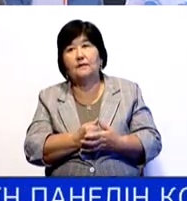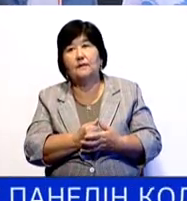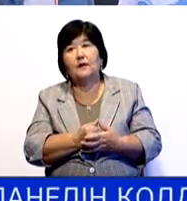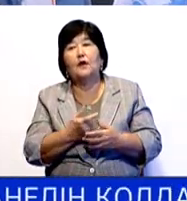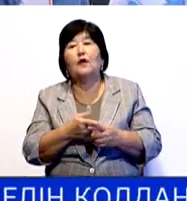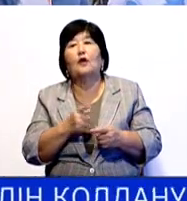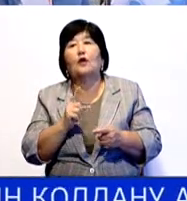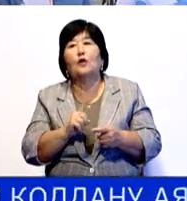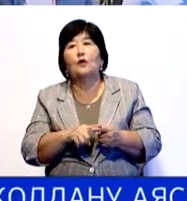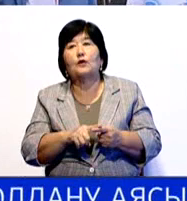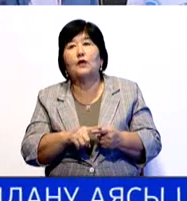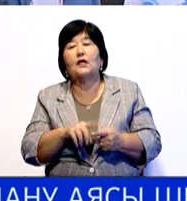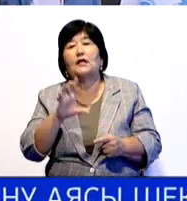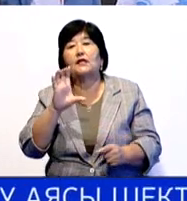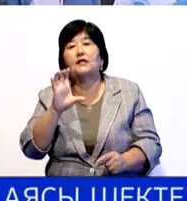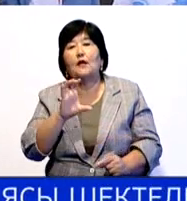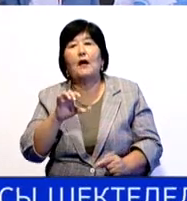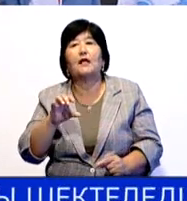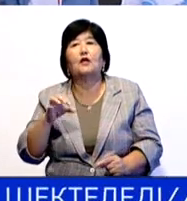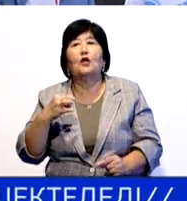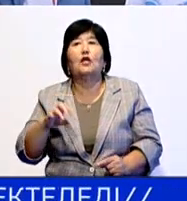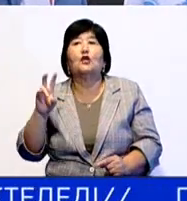Осы Саматұлы Нұрперзент